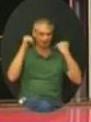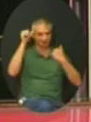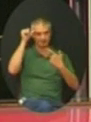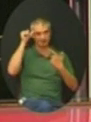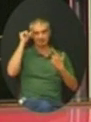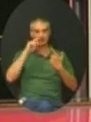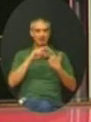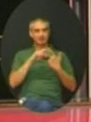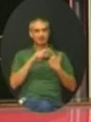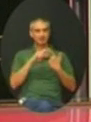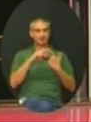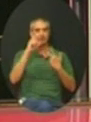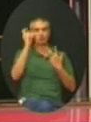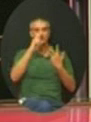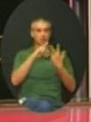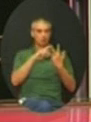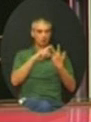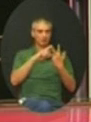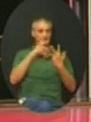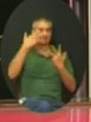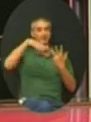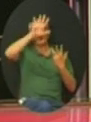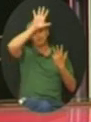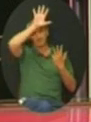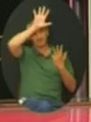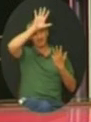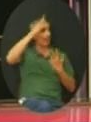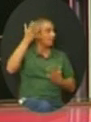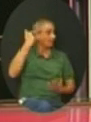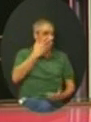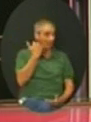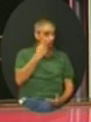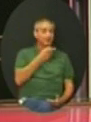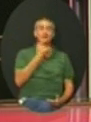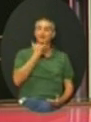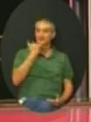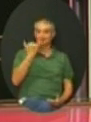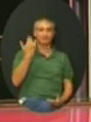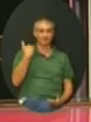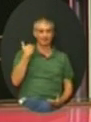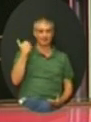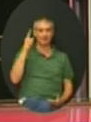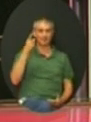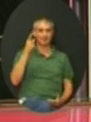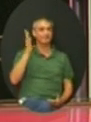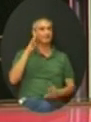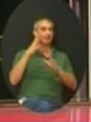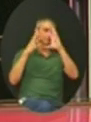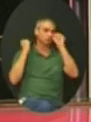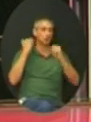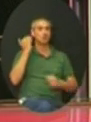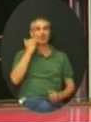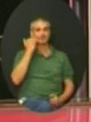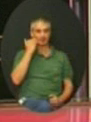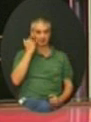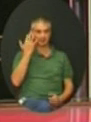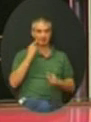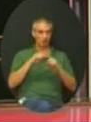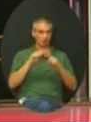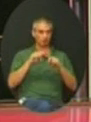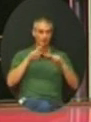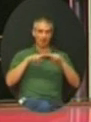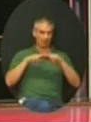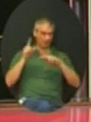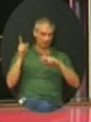ירדן, טורקיה וטהרן. גם בטהרן הספקת להיות? גם בטהרן הספקתי להיות, וגם בשגרירות האמריקאית, שכמה חודשים